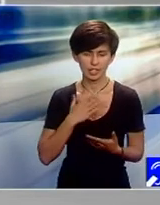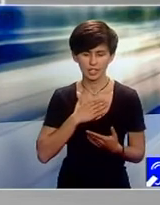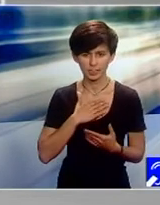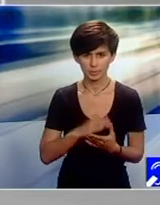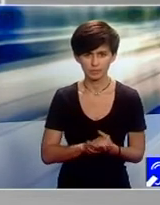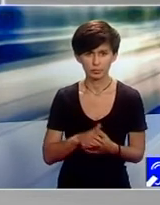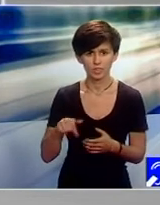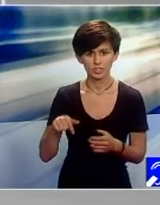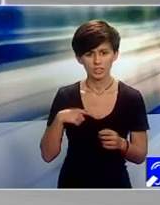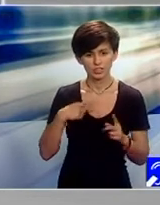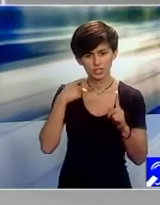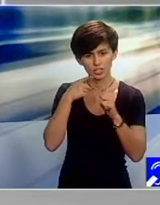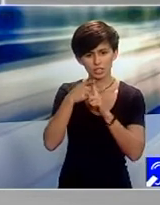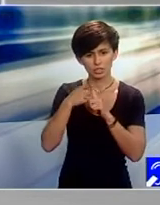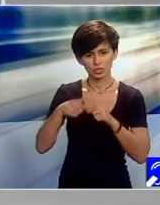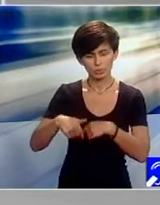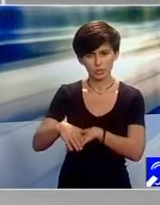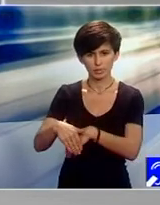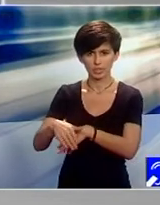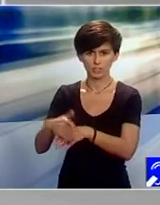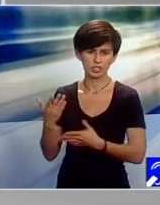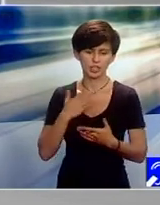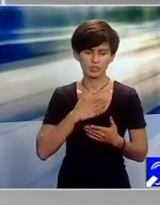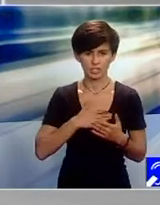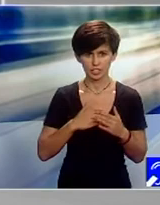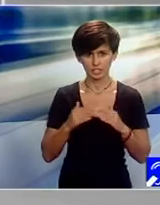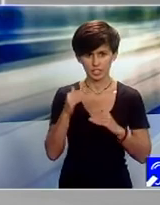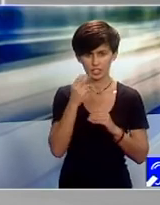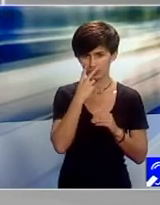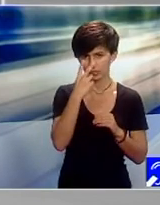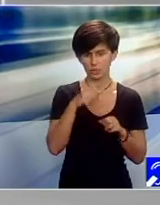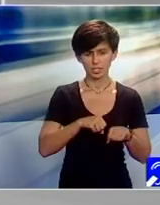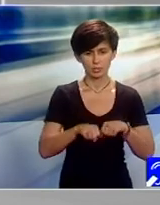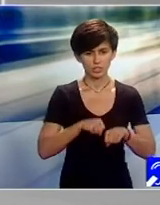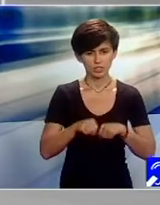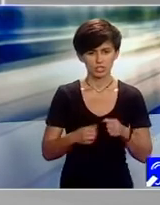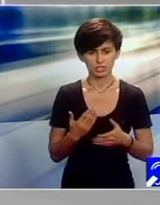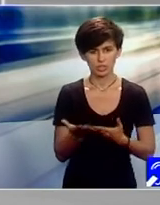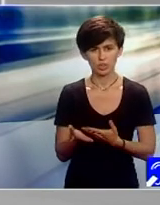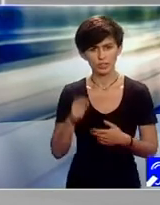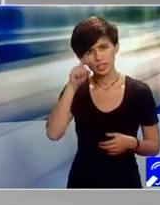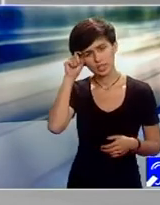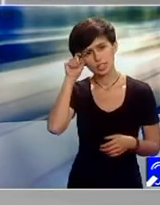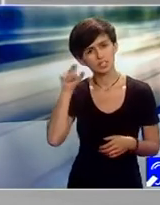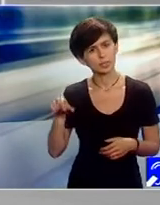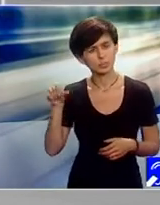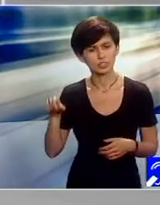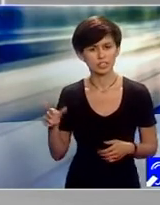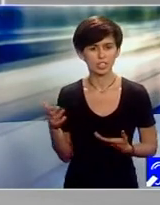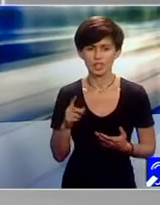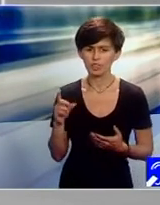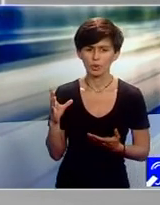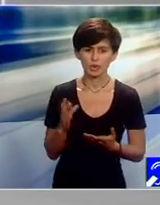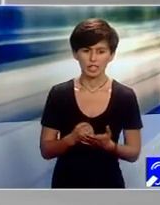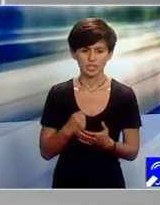marșuri care vor să crească vizibilitatea bicicliștilor, dar și să dea încredere unora care n-au mai îngrăznit de 10, de 20 de ani să meargă cu bicicleta